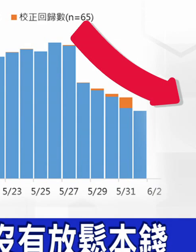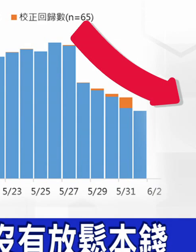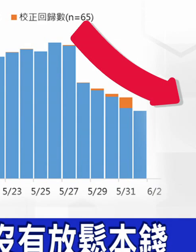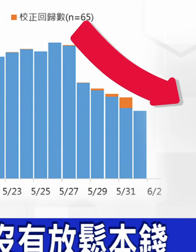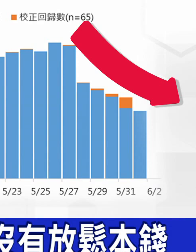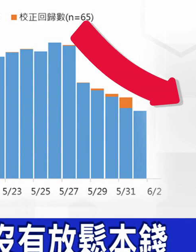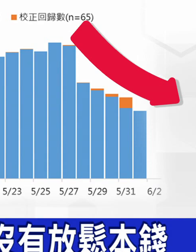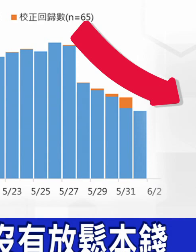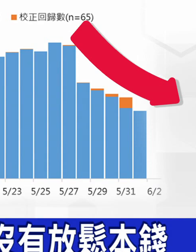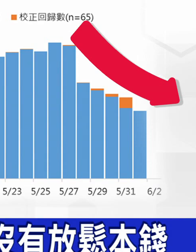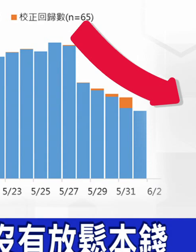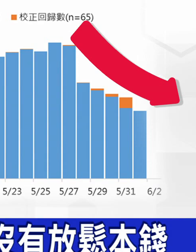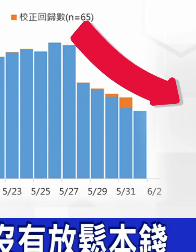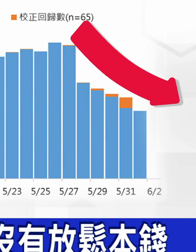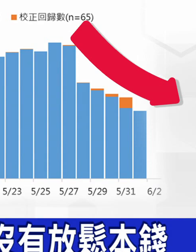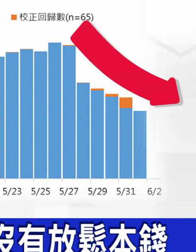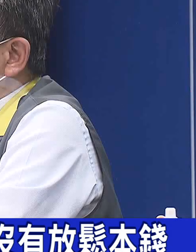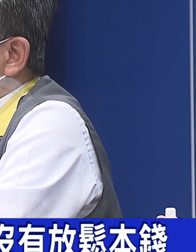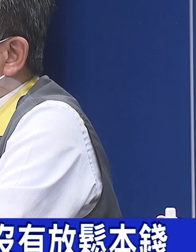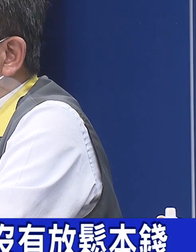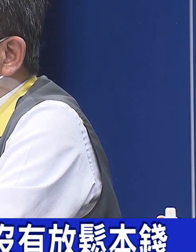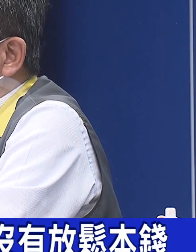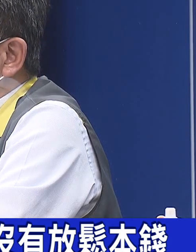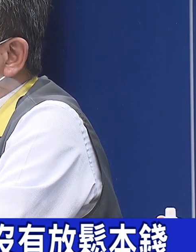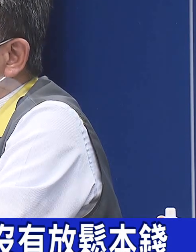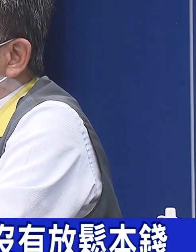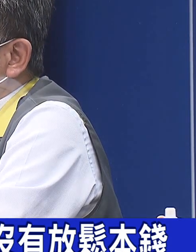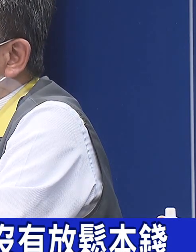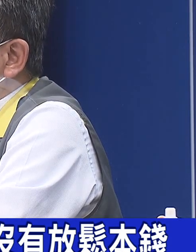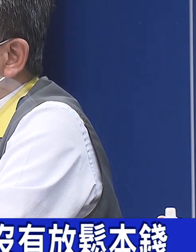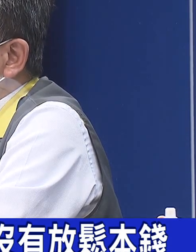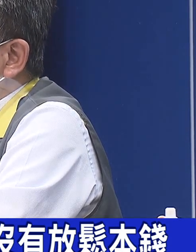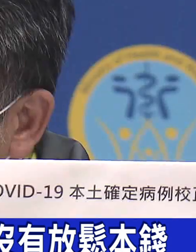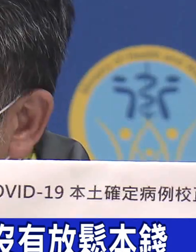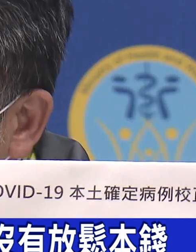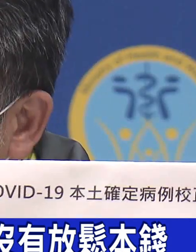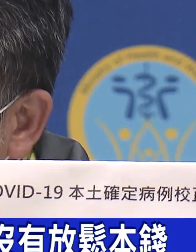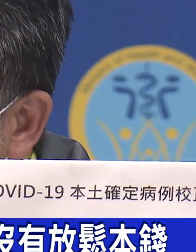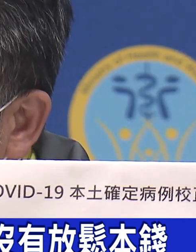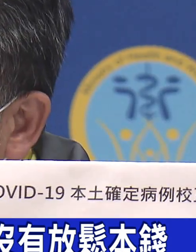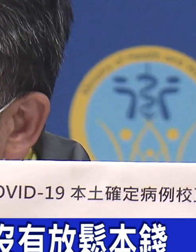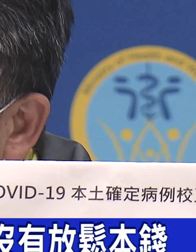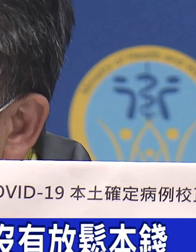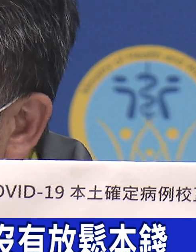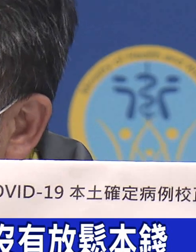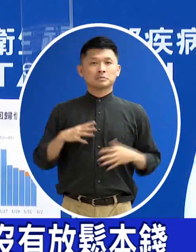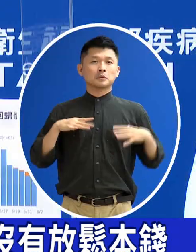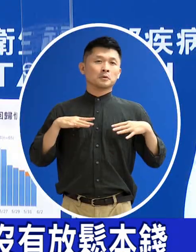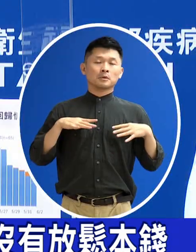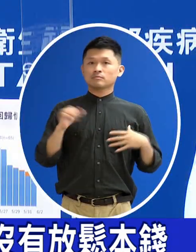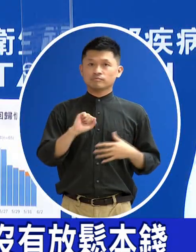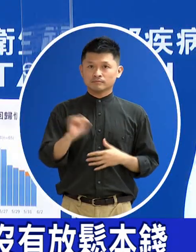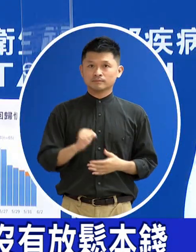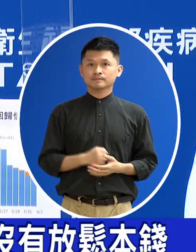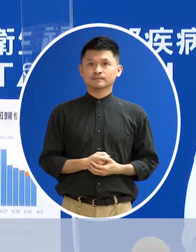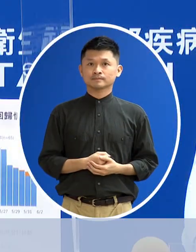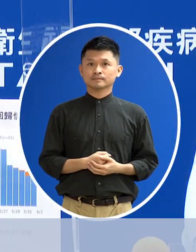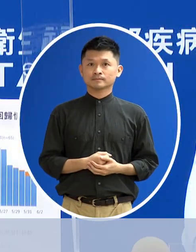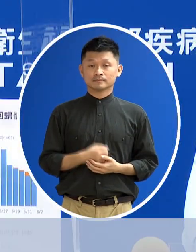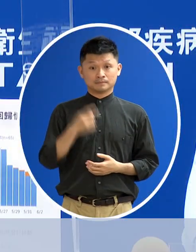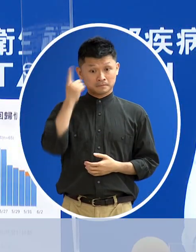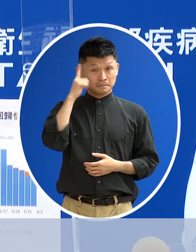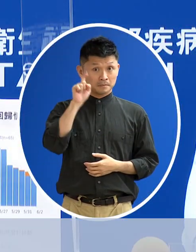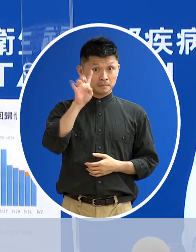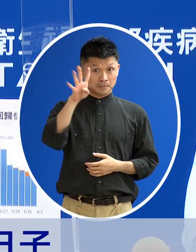增13例死亡个案。指挥官陈时中表示，看到校正回归后的数值，疫情已经逐步下降。 这是过来的14